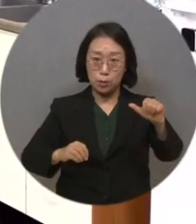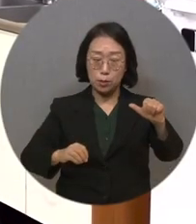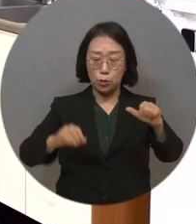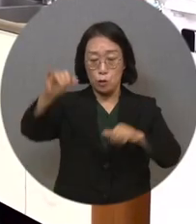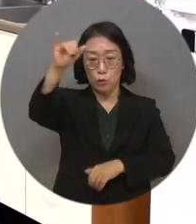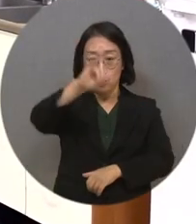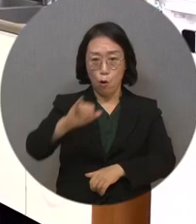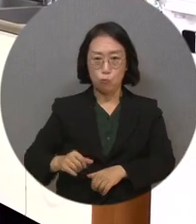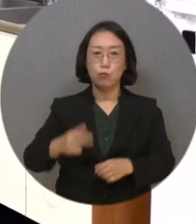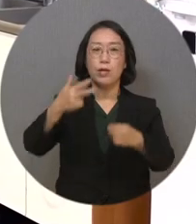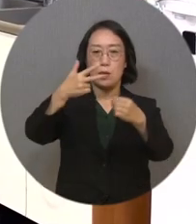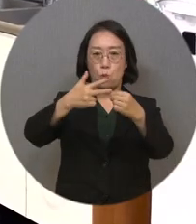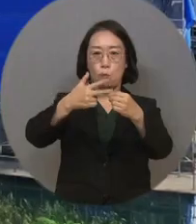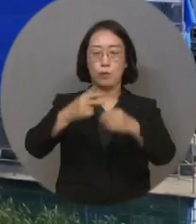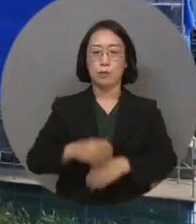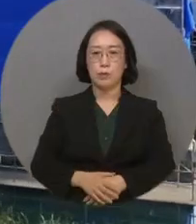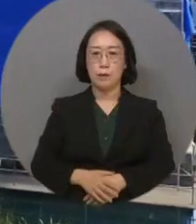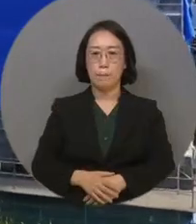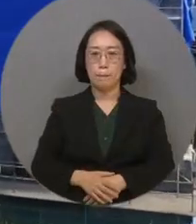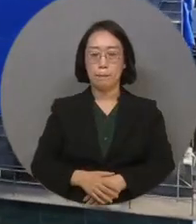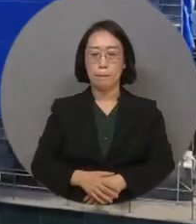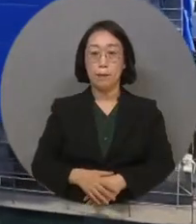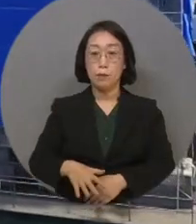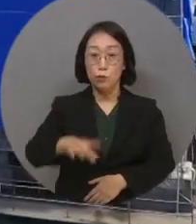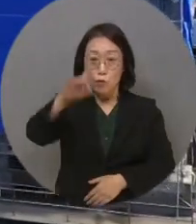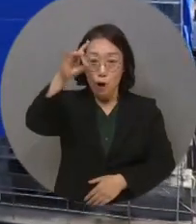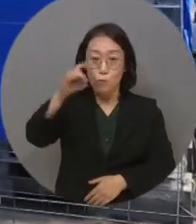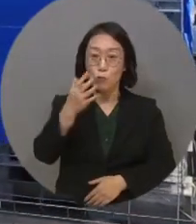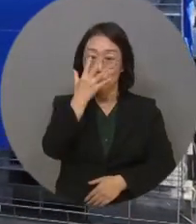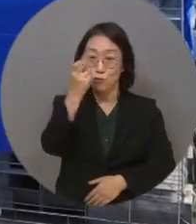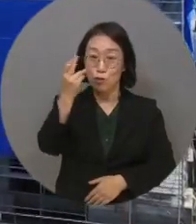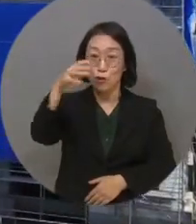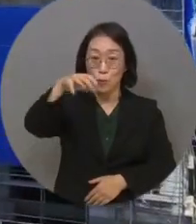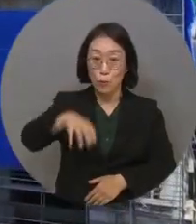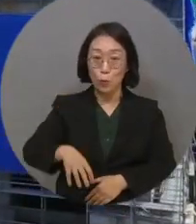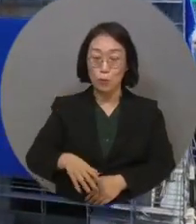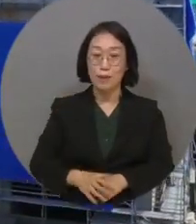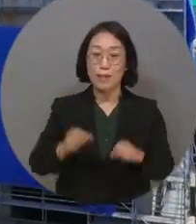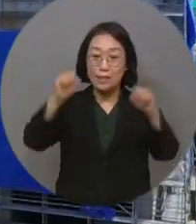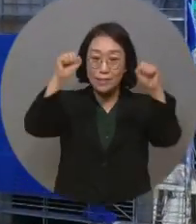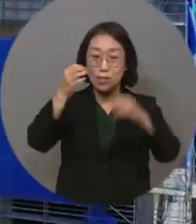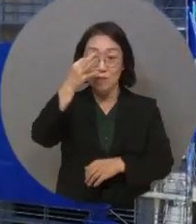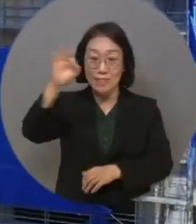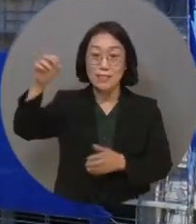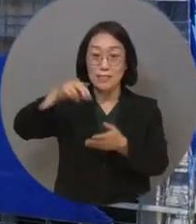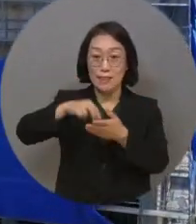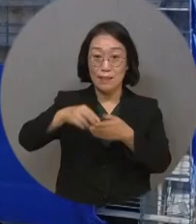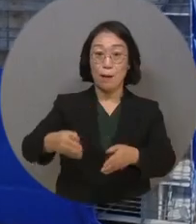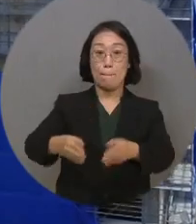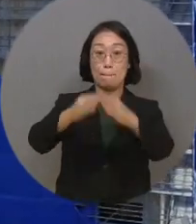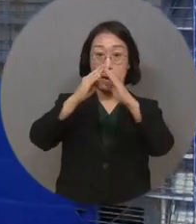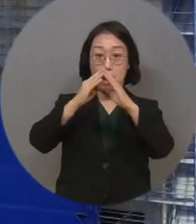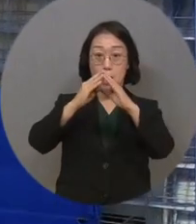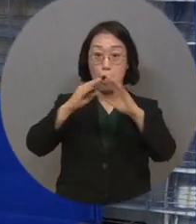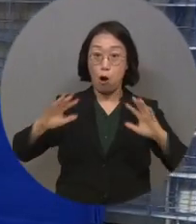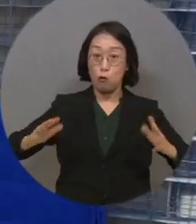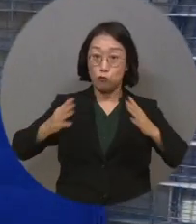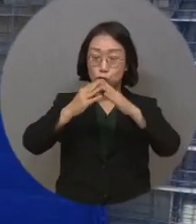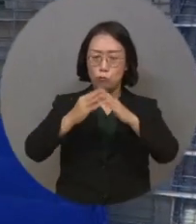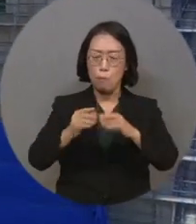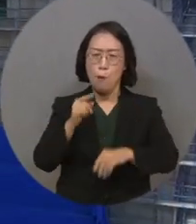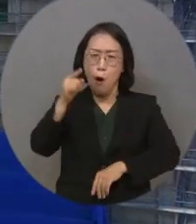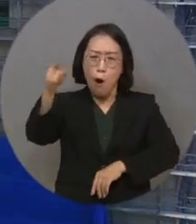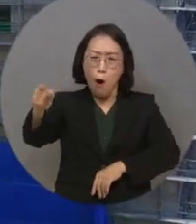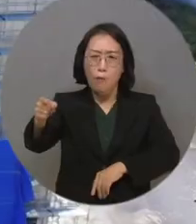번째 순위입니다 전남 최초로 순천의 장애인 체력 인증 센터가 들어서게 돼 기존의 타지역까지 이동해야